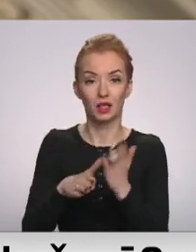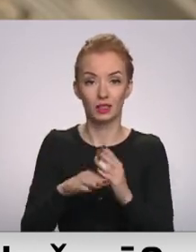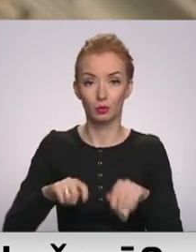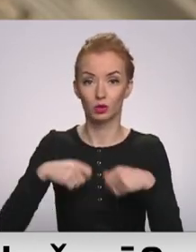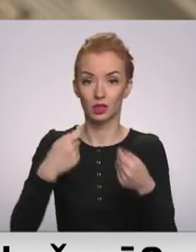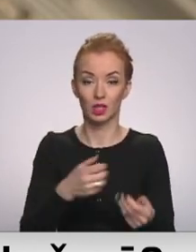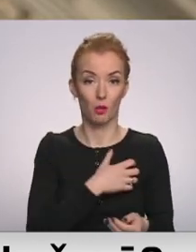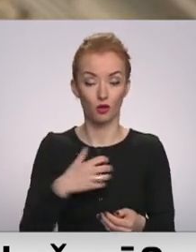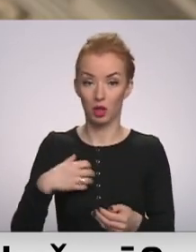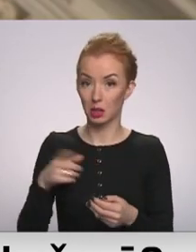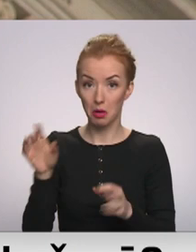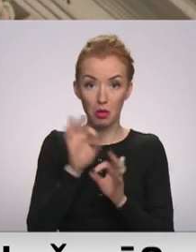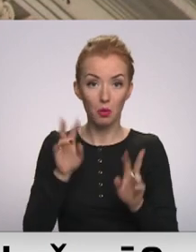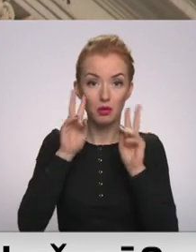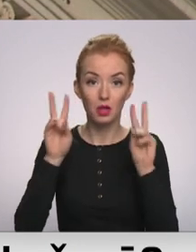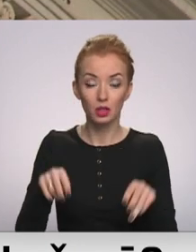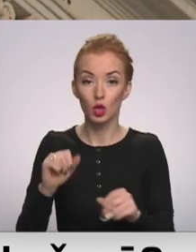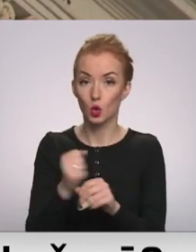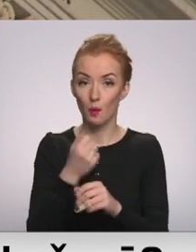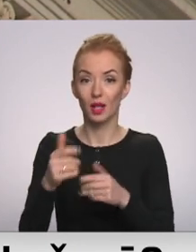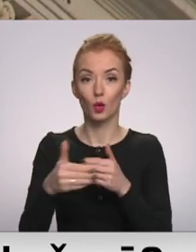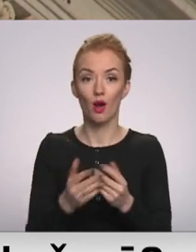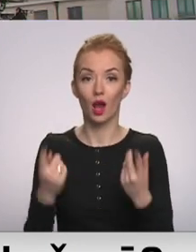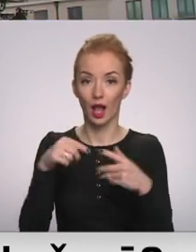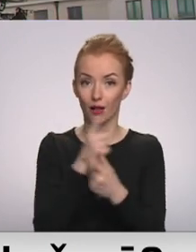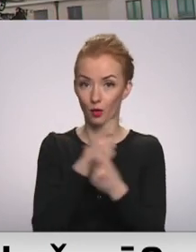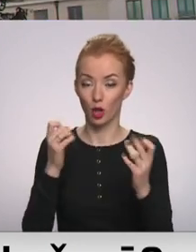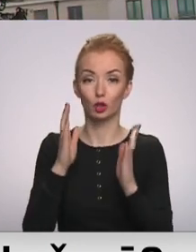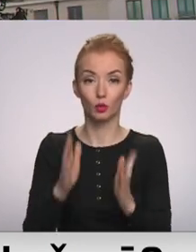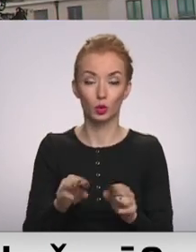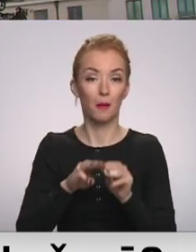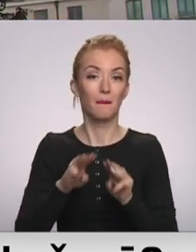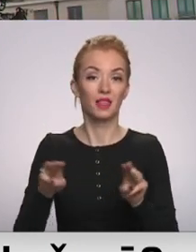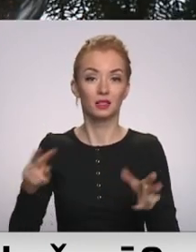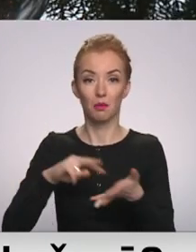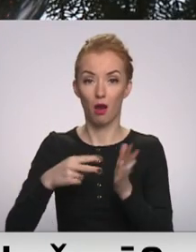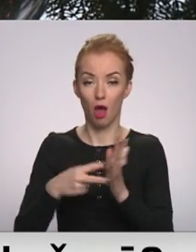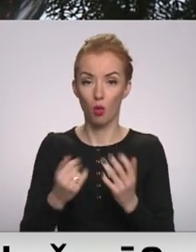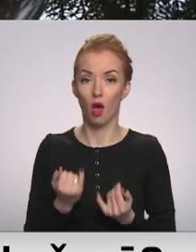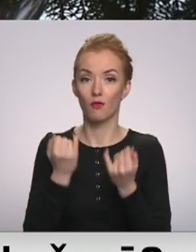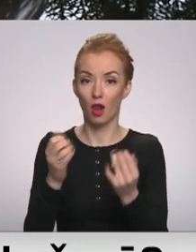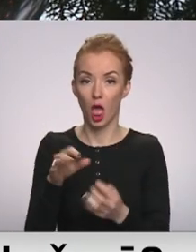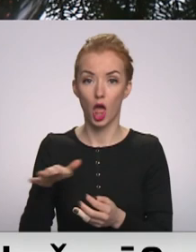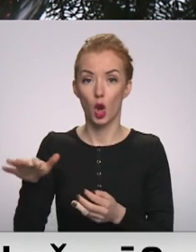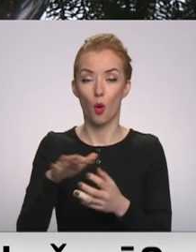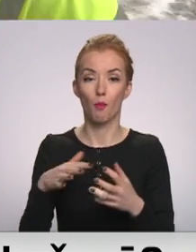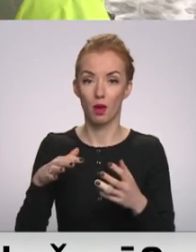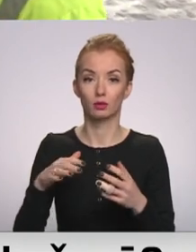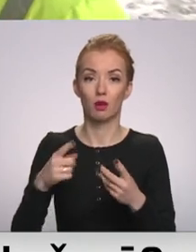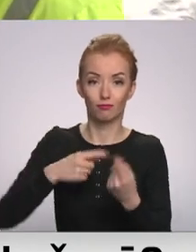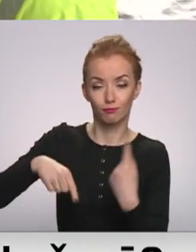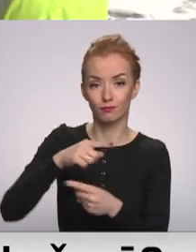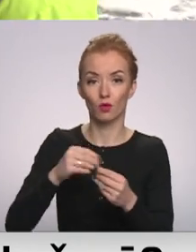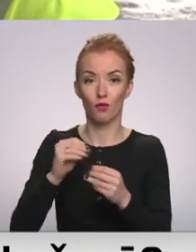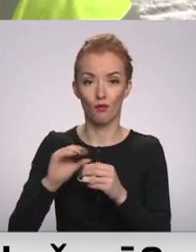vietvarās, nav nejausmas. Tomēr drīzumā informācija būšot, jo ministrija ir iecerējusi atvēlēt Eiropas atveseļošanās fonda